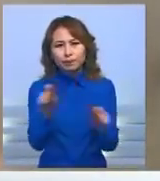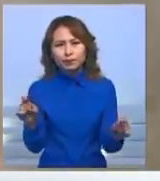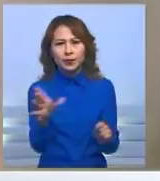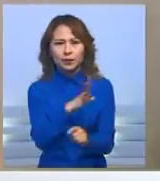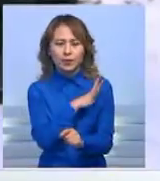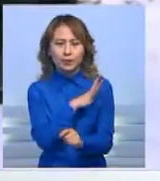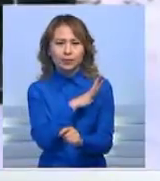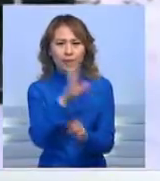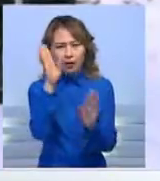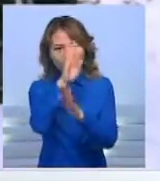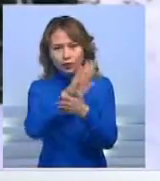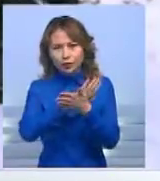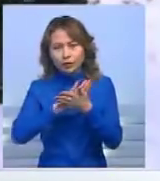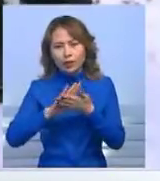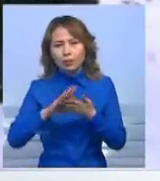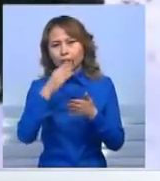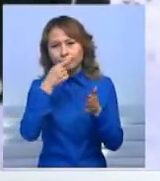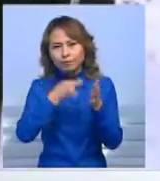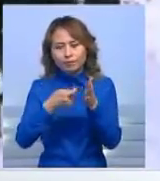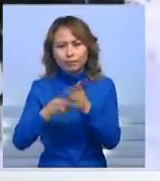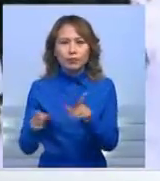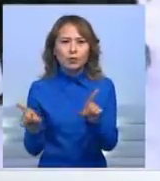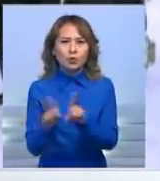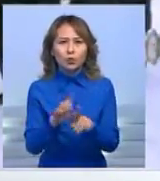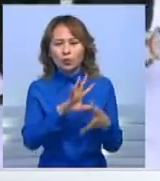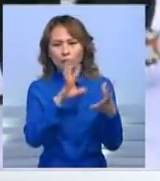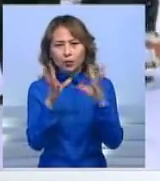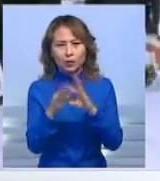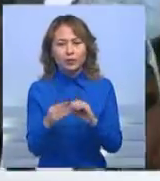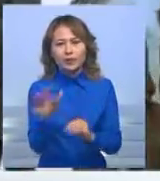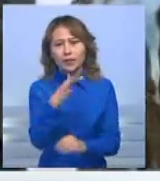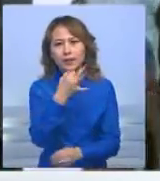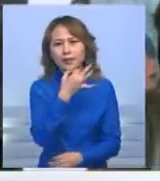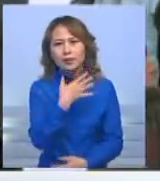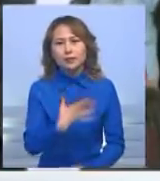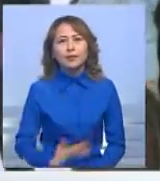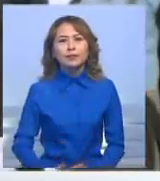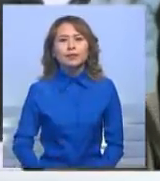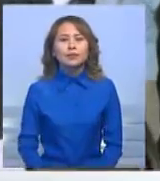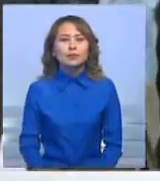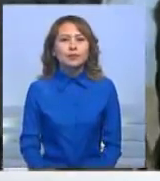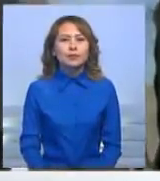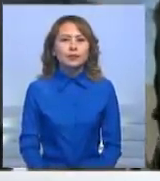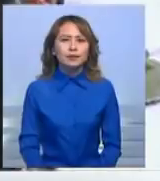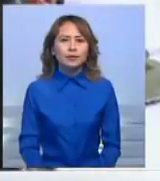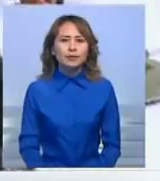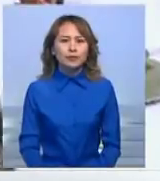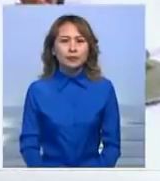өсірді. Тазауадағы ас мәзірі де меймандардың көңіліне шықты.